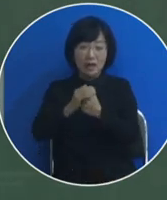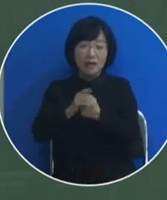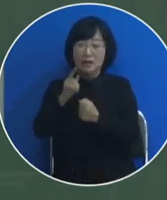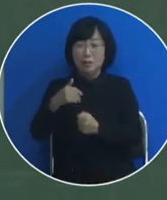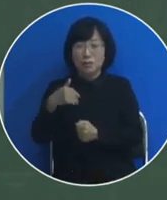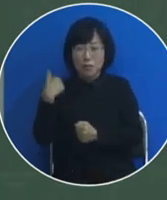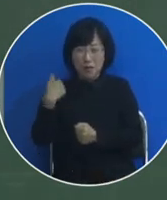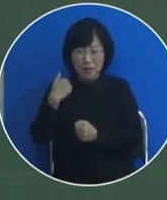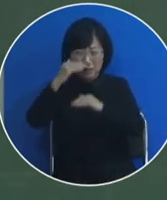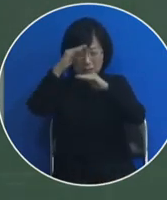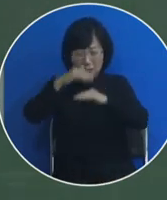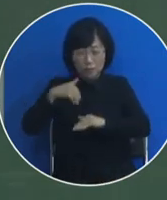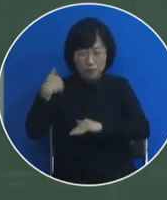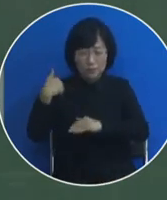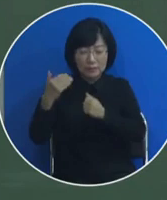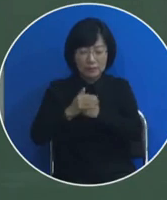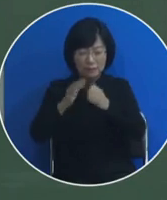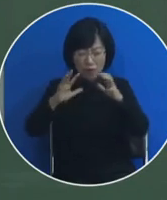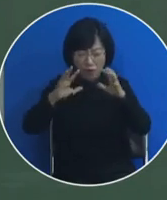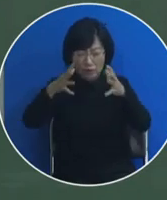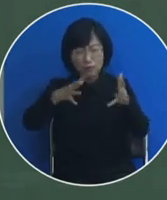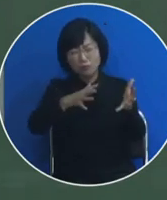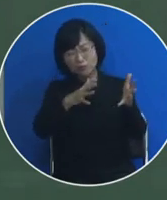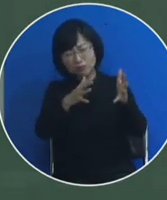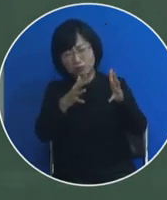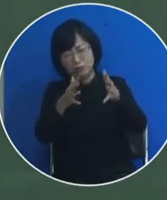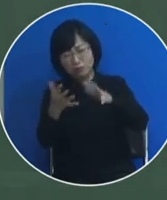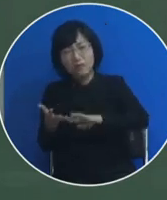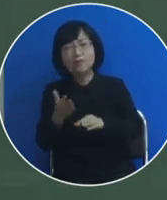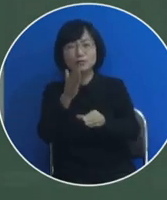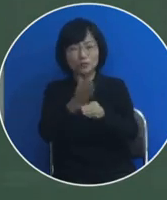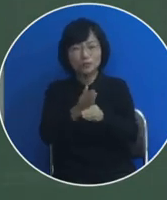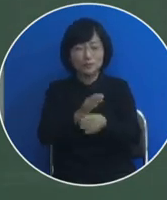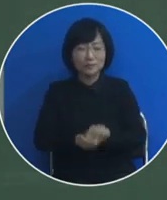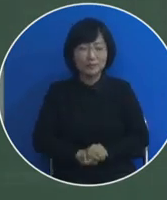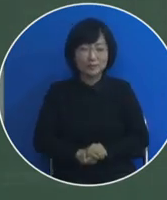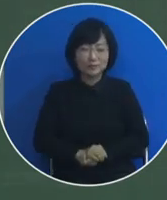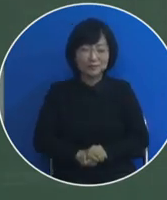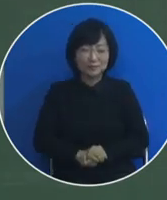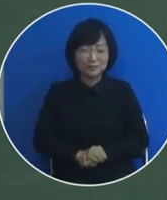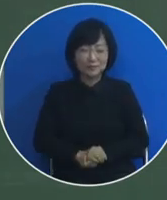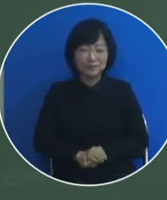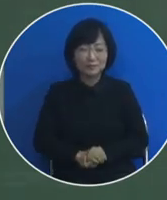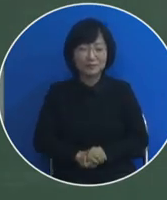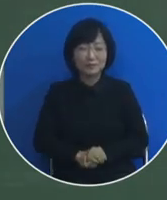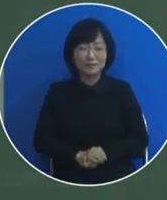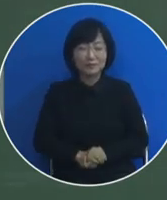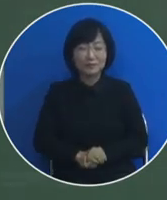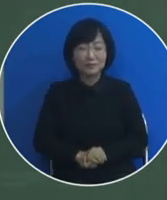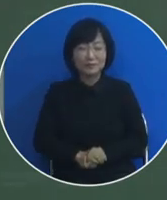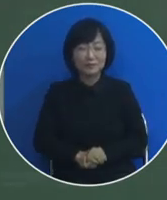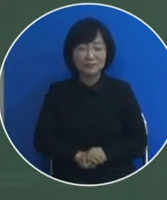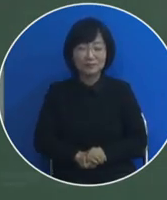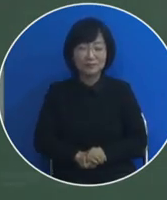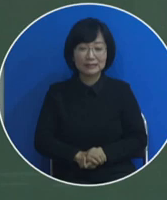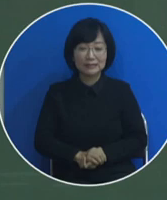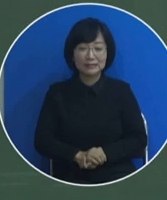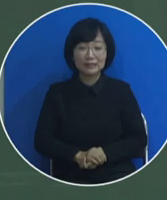entire world is dying. 자, 영세전 문제뿐만 아니고 어떤 겁니까? Not only the problem of long ages